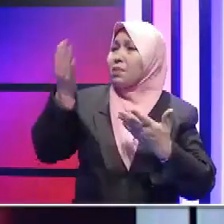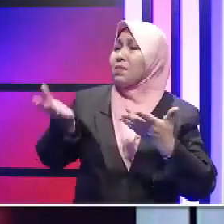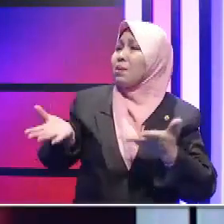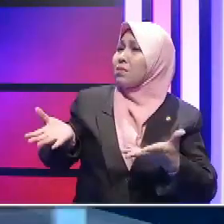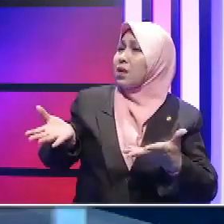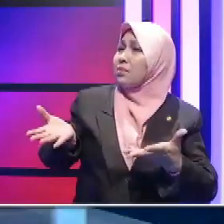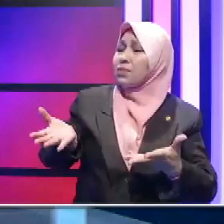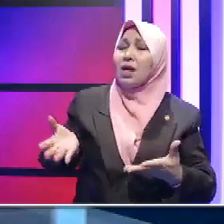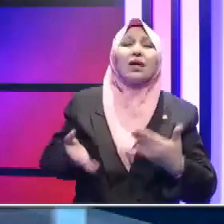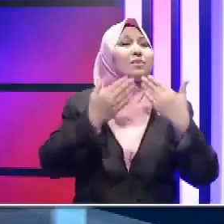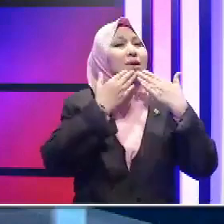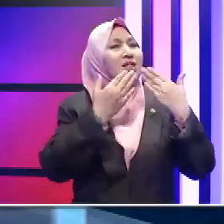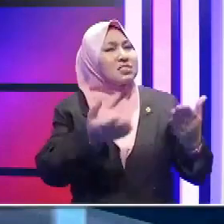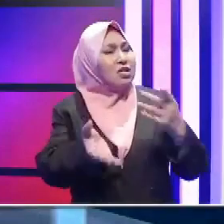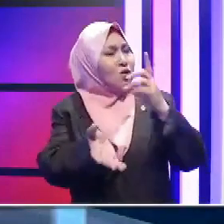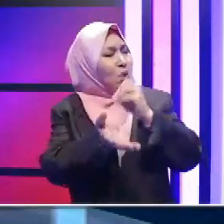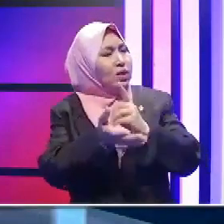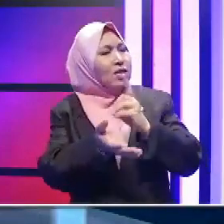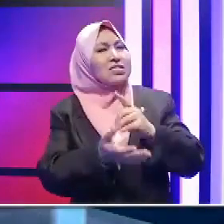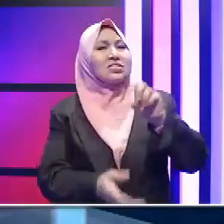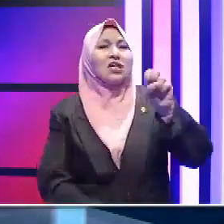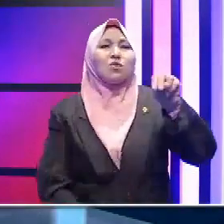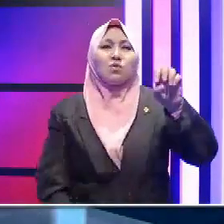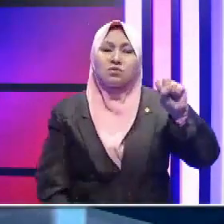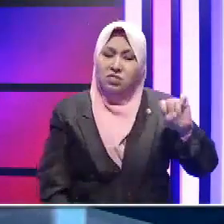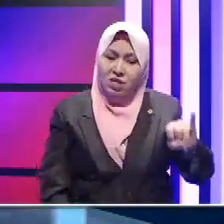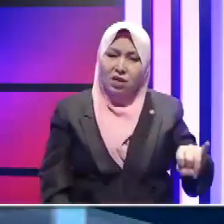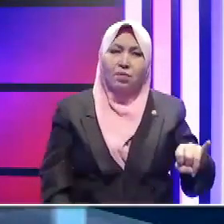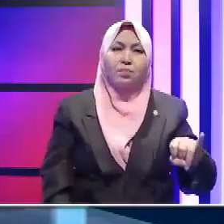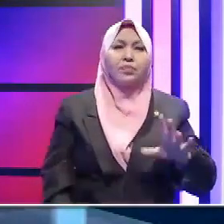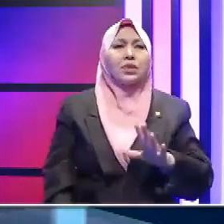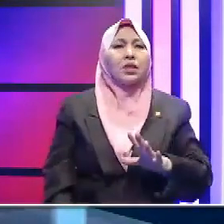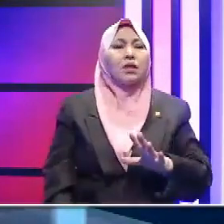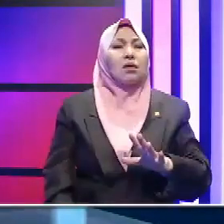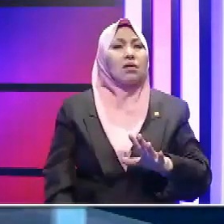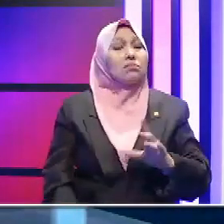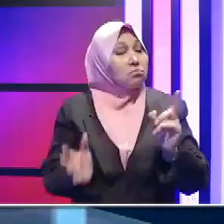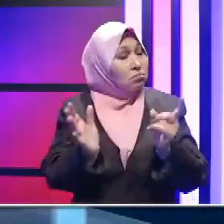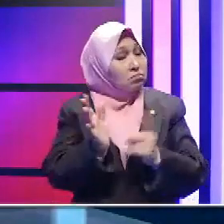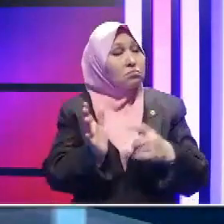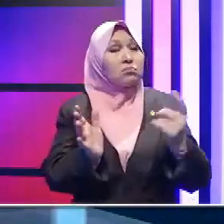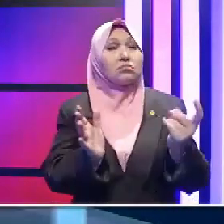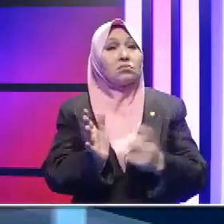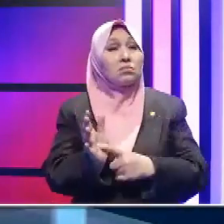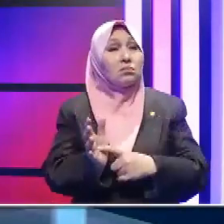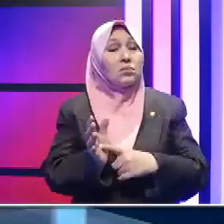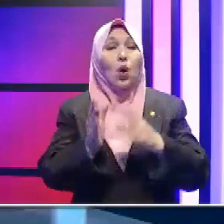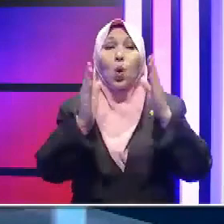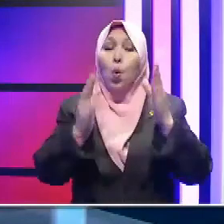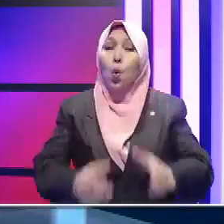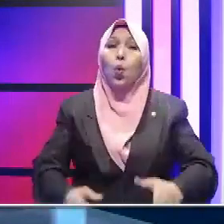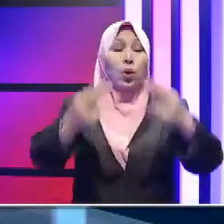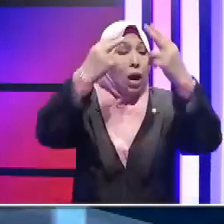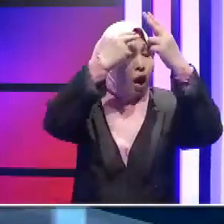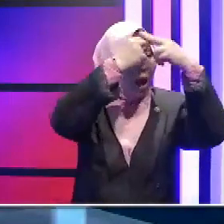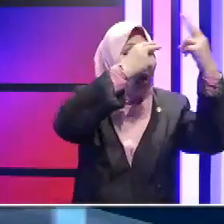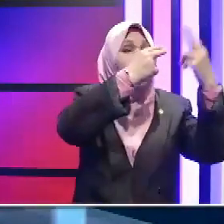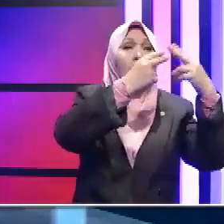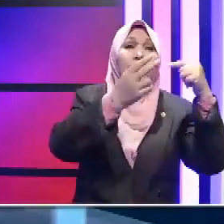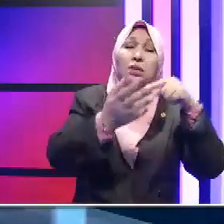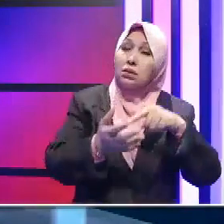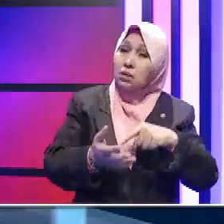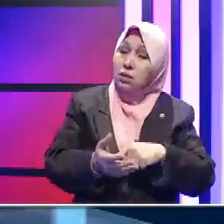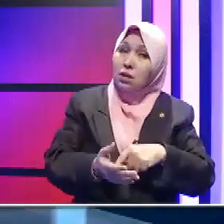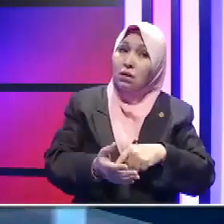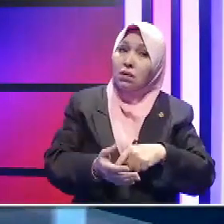dokter solusi starter biji kekadang orang Arab ini dia akan